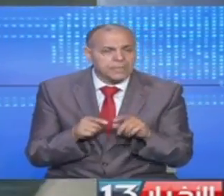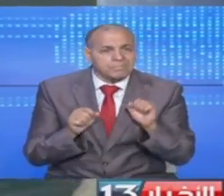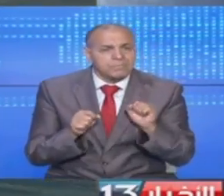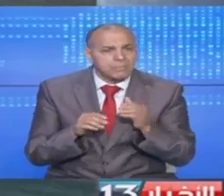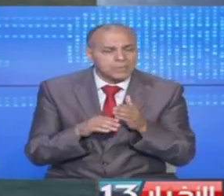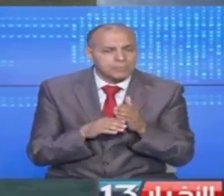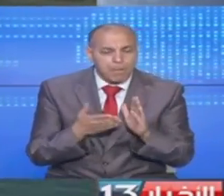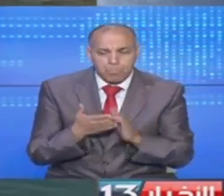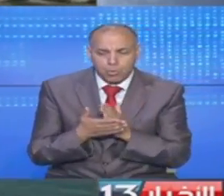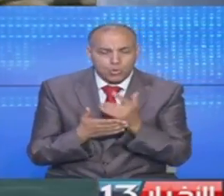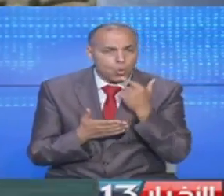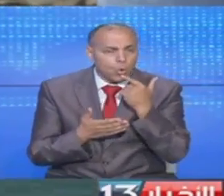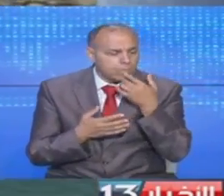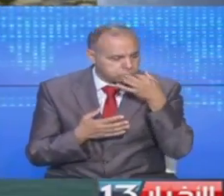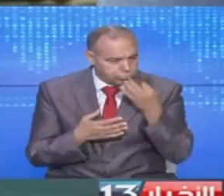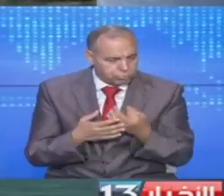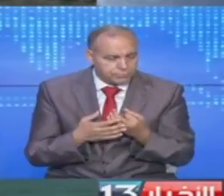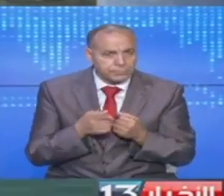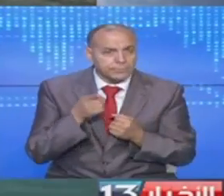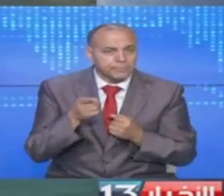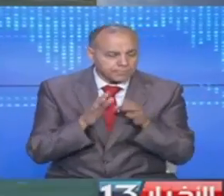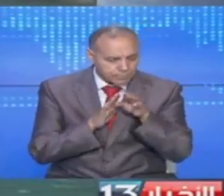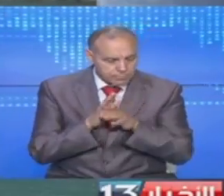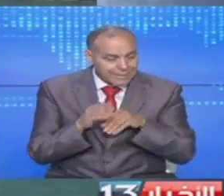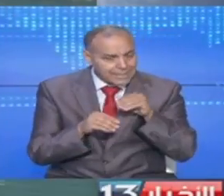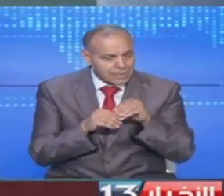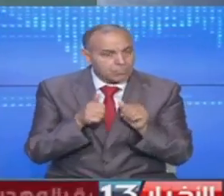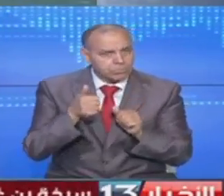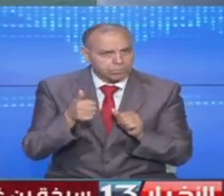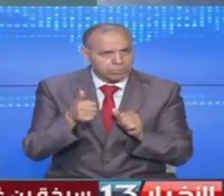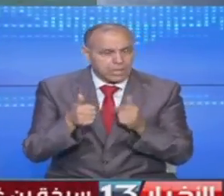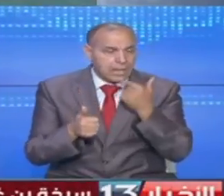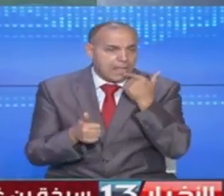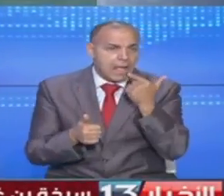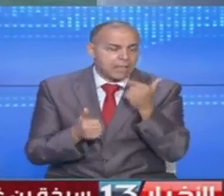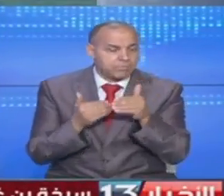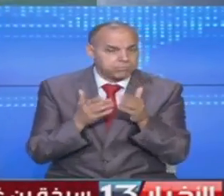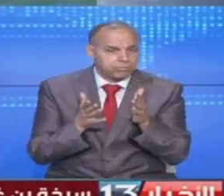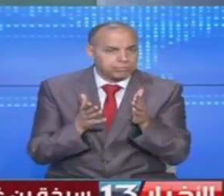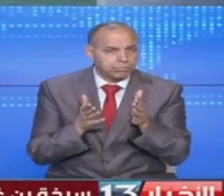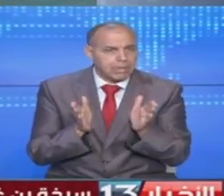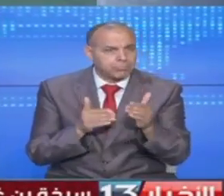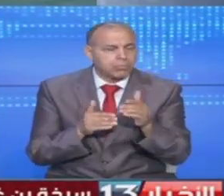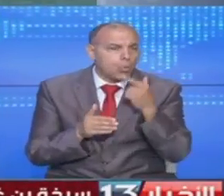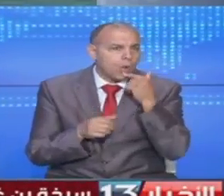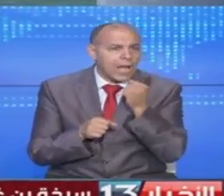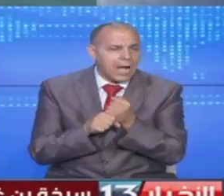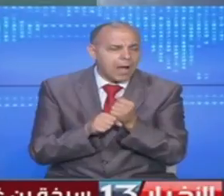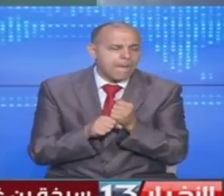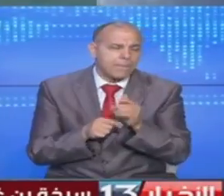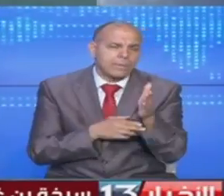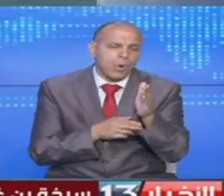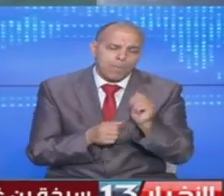يدخل. مشروع واعد من حيث جدواه الاقتصادية على اعتبار انفتاحه على القطاعين العام